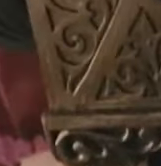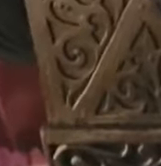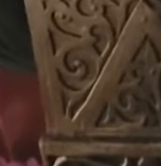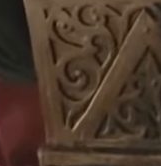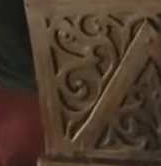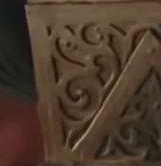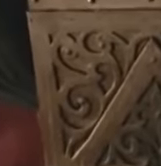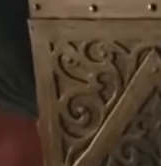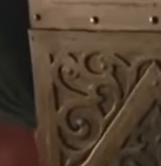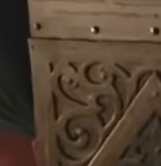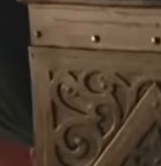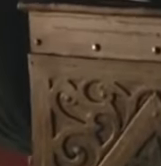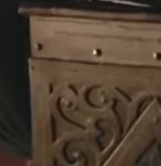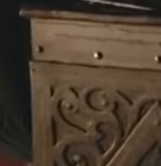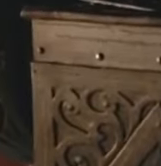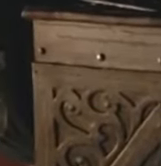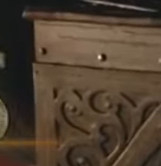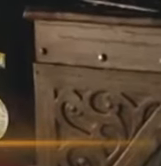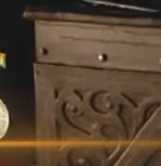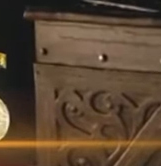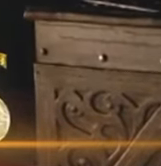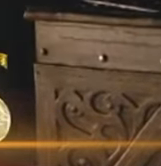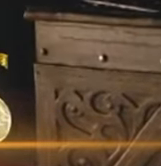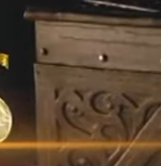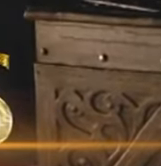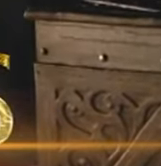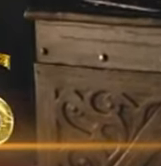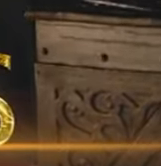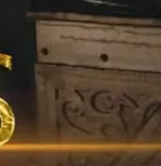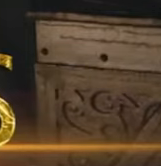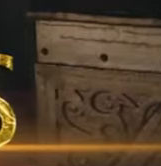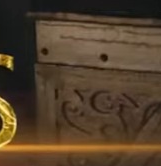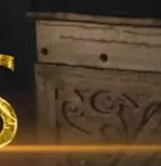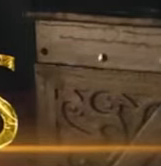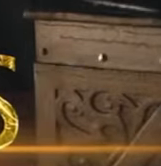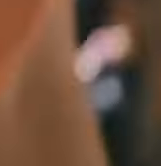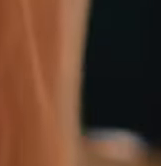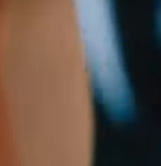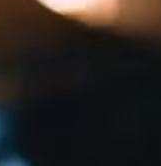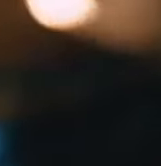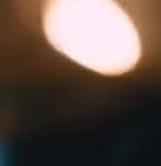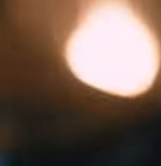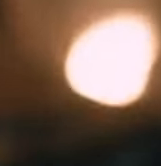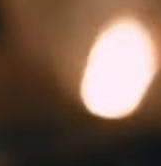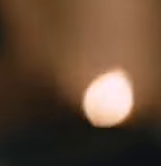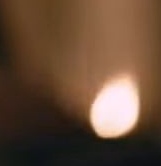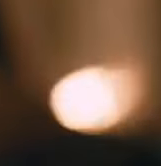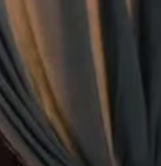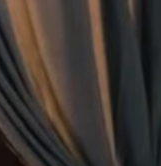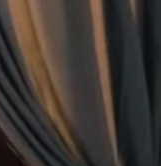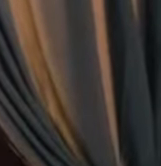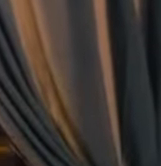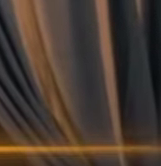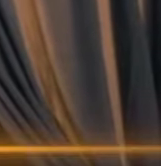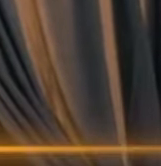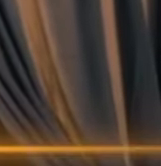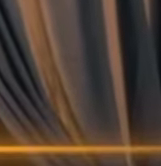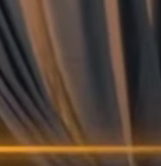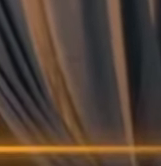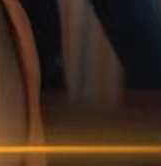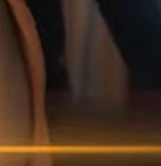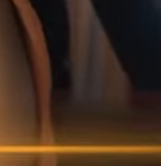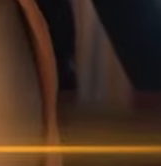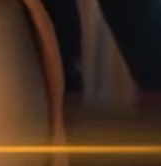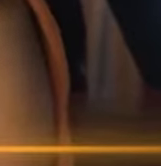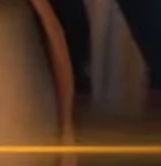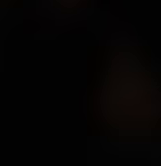Ngayon magre-reyna sa mythical mega-serye ng taon. Sanya Lopez is Hara